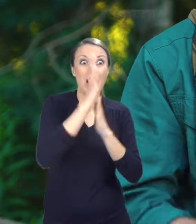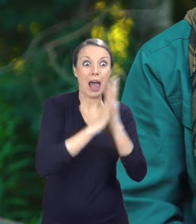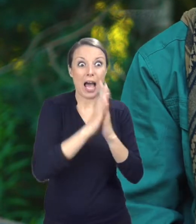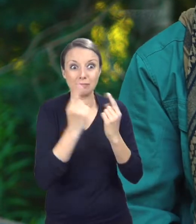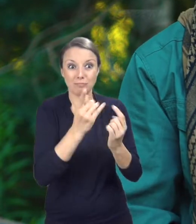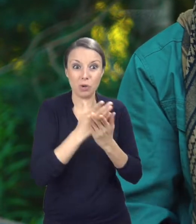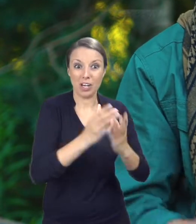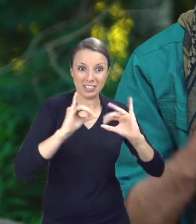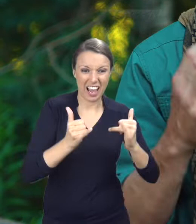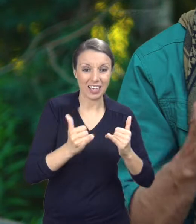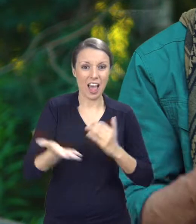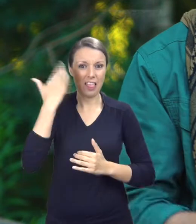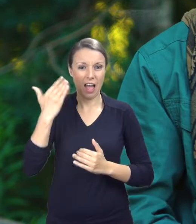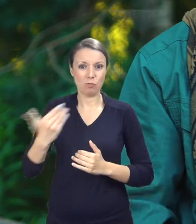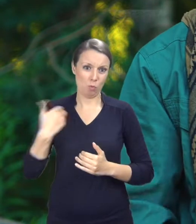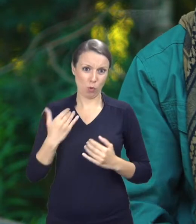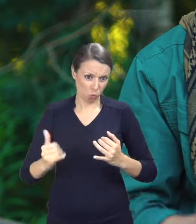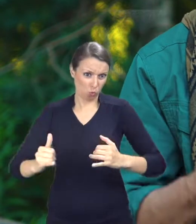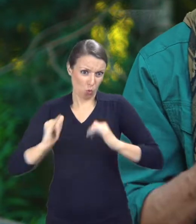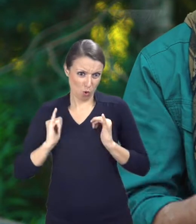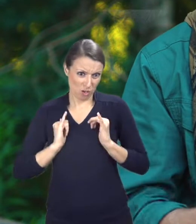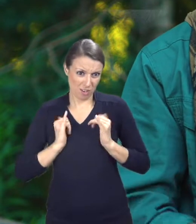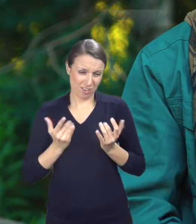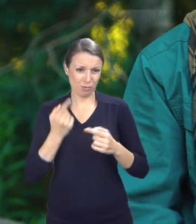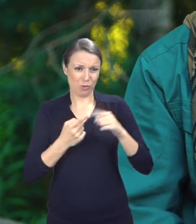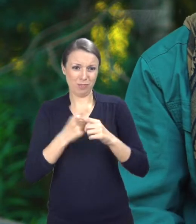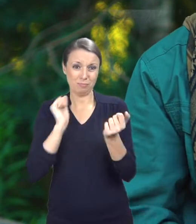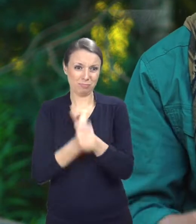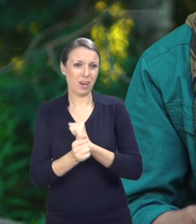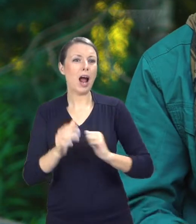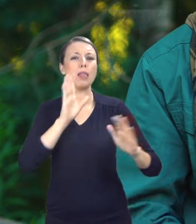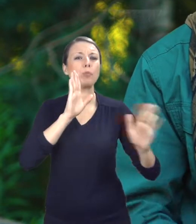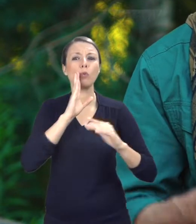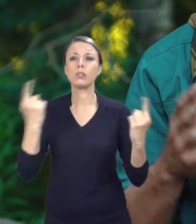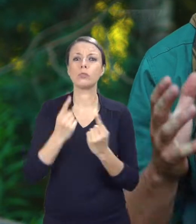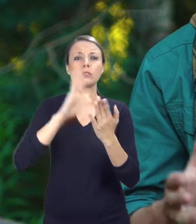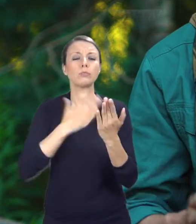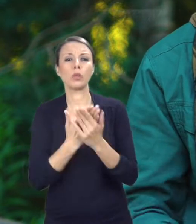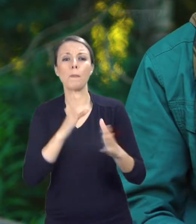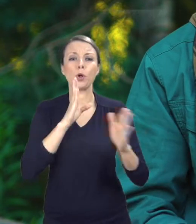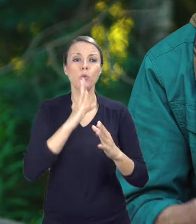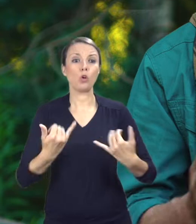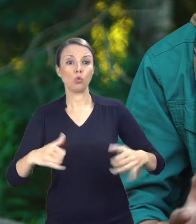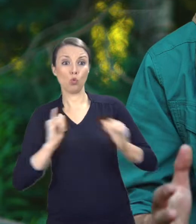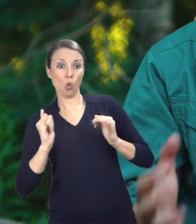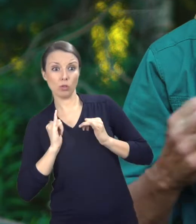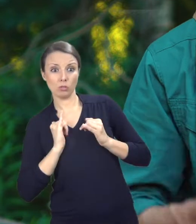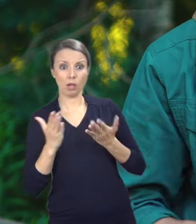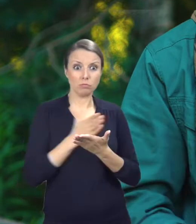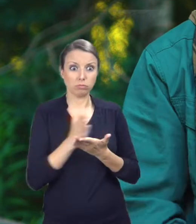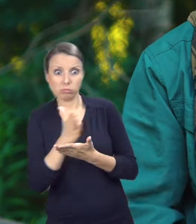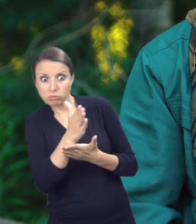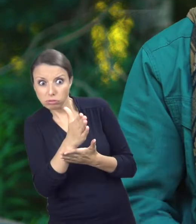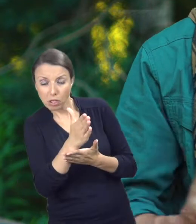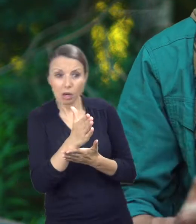ta nomenklatura zmieniła, natomiast esencja jest taka sama, jak wychodzisz gdzieś na szlak, odkrywasz nowe rzeczy, odkrywasz to, co jest w tobie i wracasz z